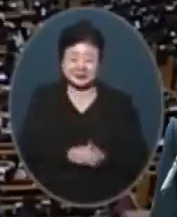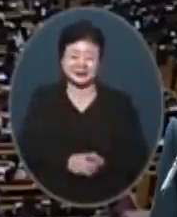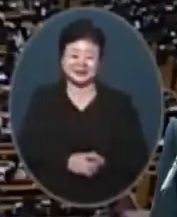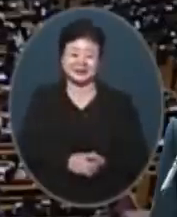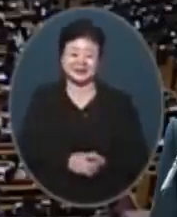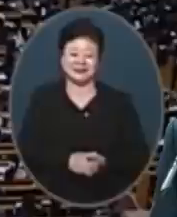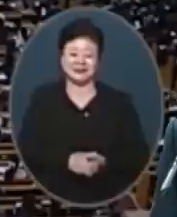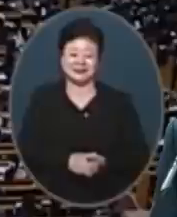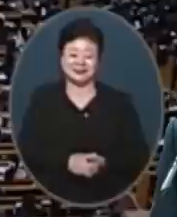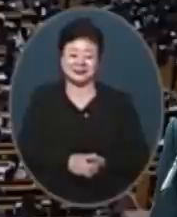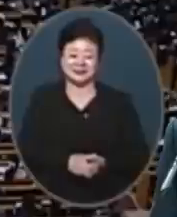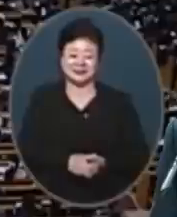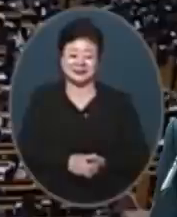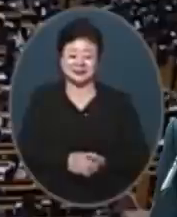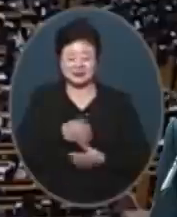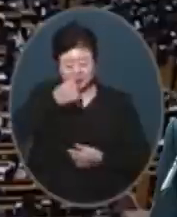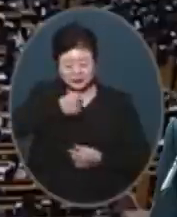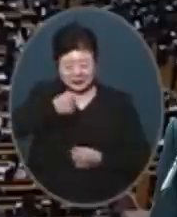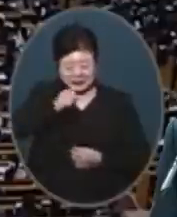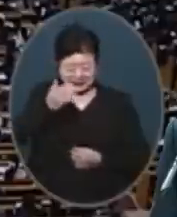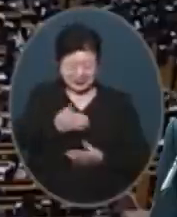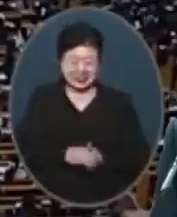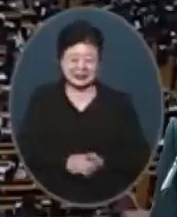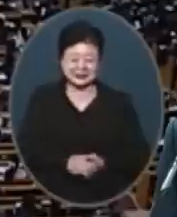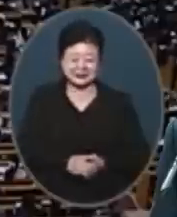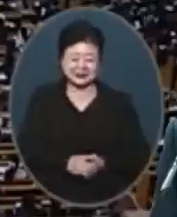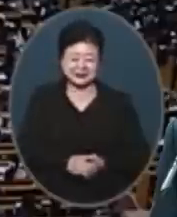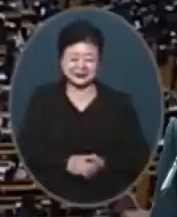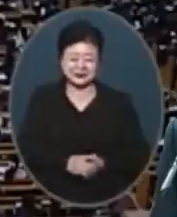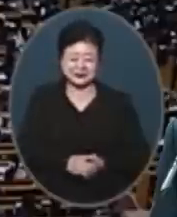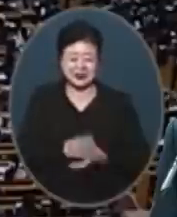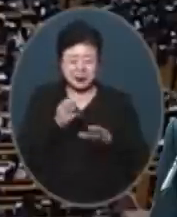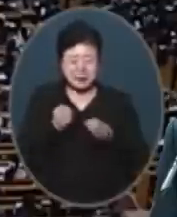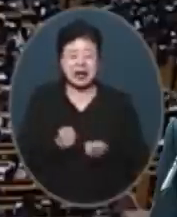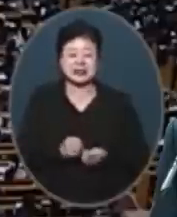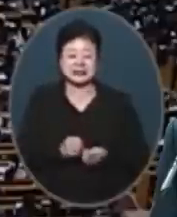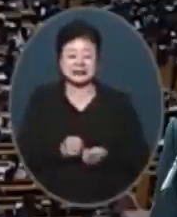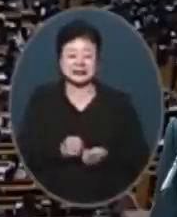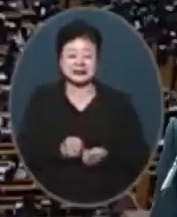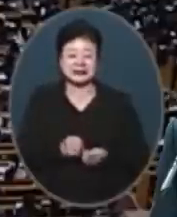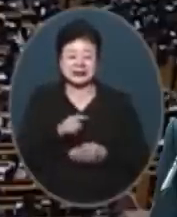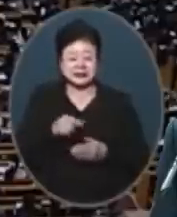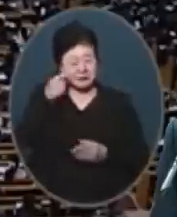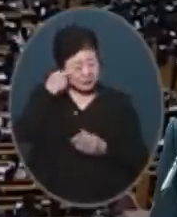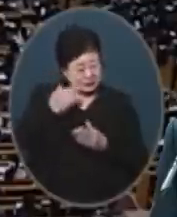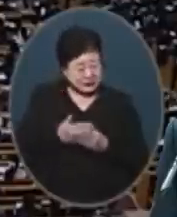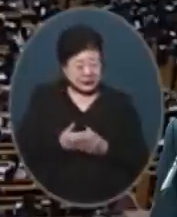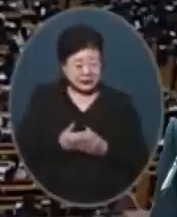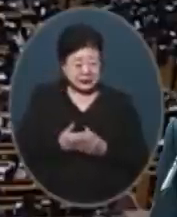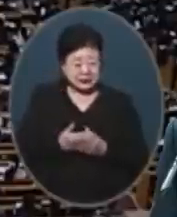바꾸어 주실 것을 꿈꿔야 됩니다. 많은 심리학자들이